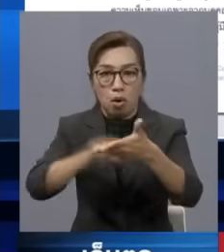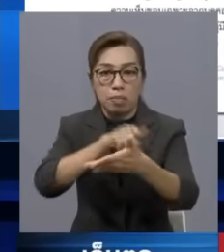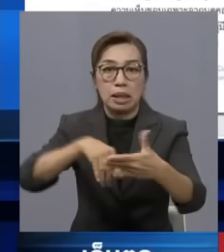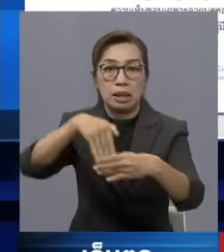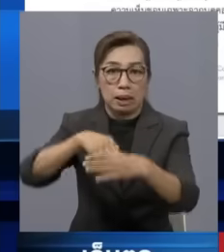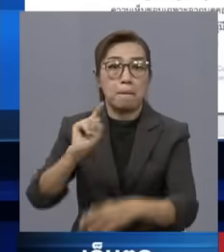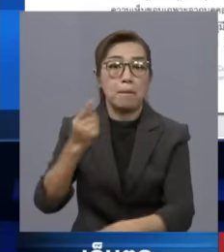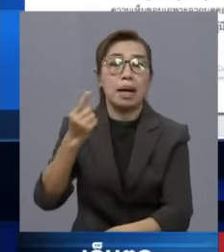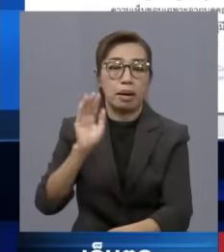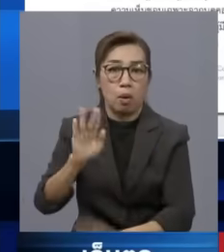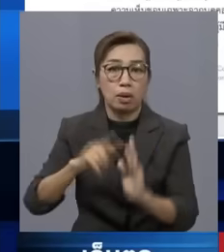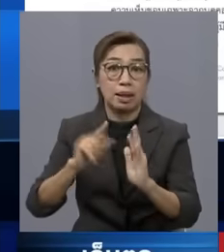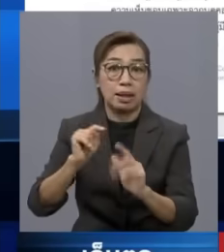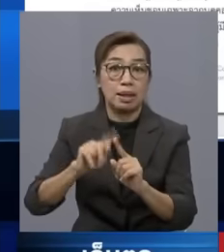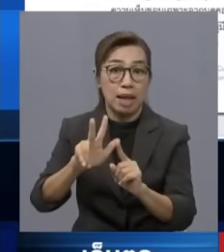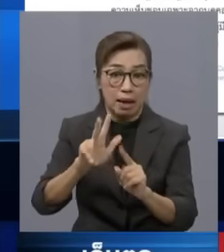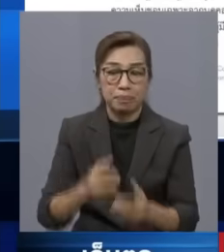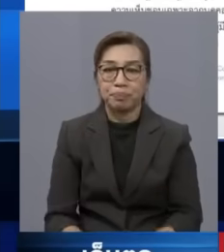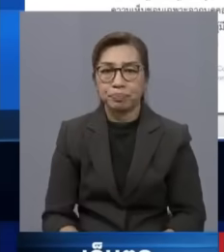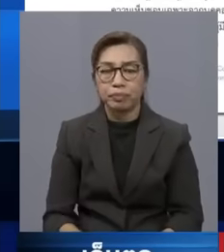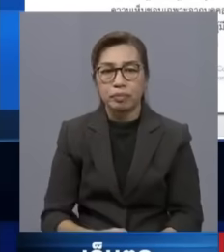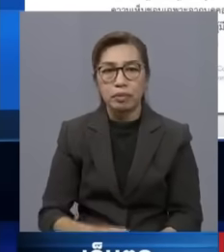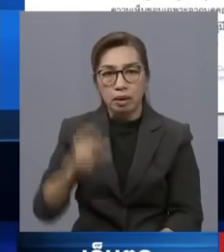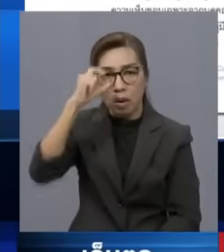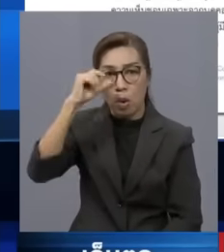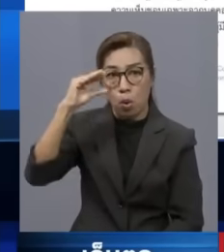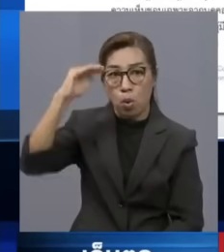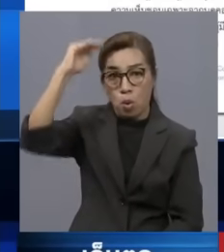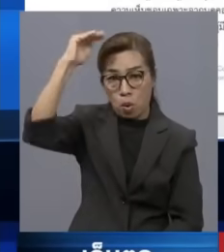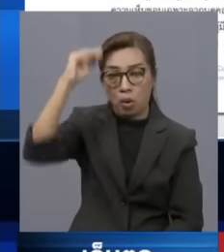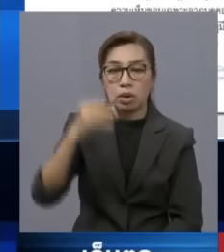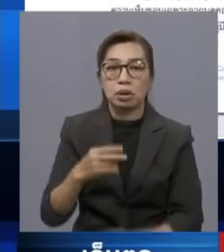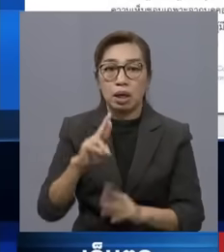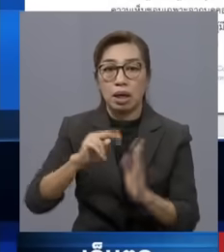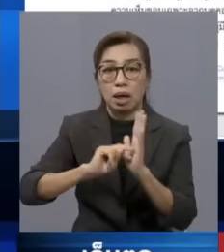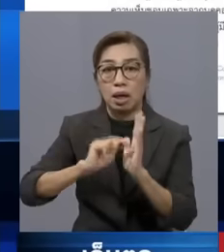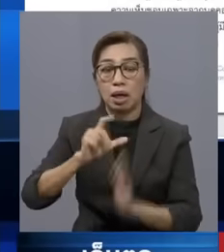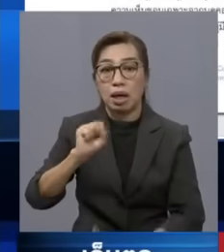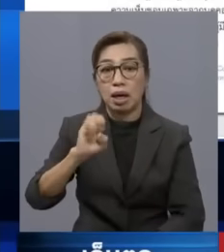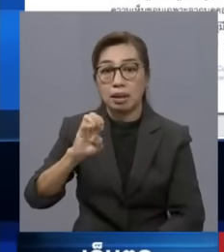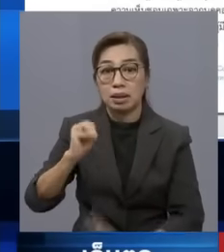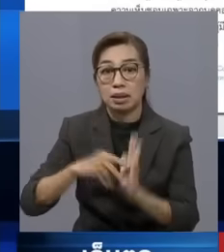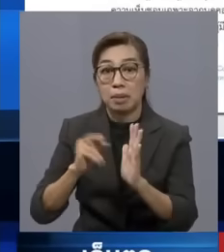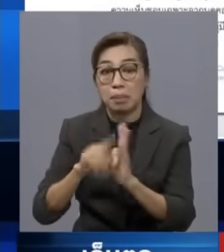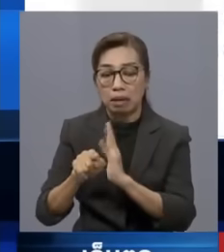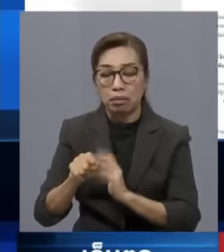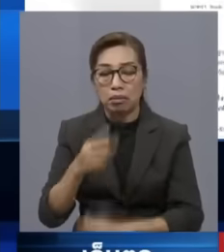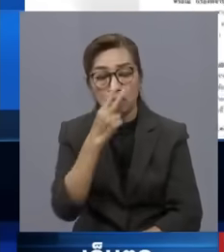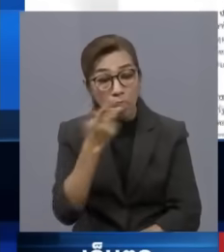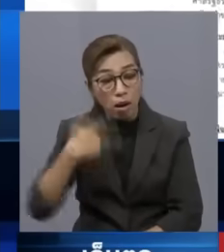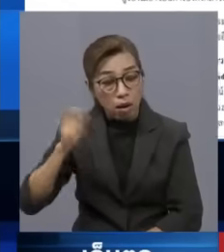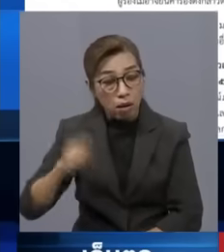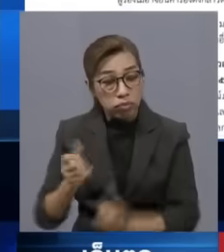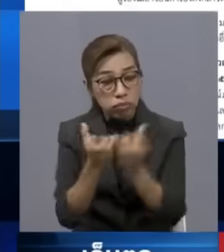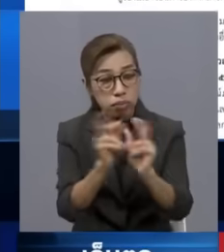นะครับในขณะที่มุมของพรรคก้าวไกลเองคุณรังสิมันต์โรมเนี่ยแถลงภายหลังทราบมติ 3รัฐธรรมนูญนะครับว่าพระก้าวไกลยืน